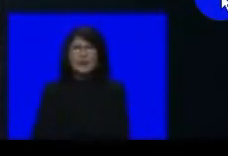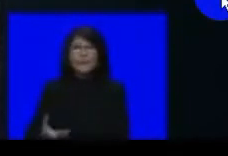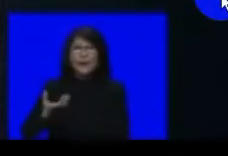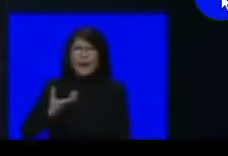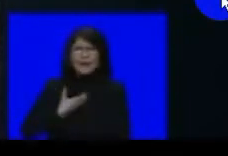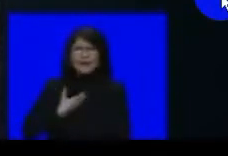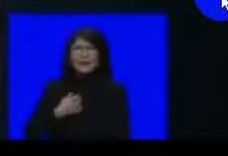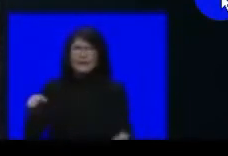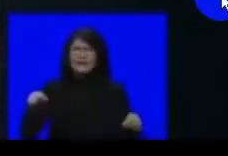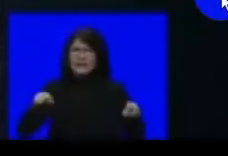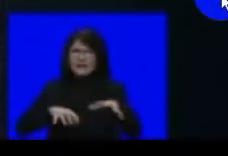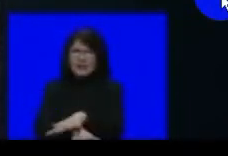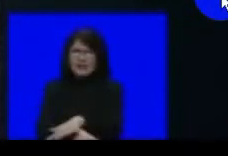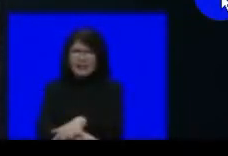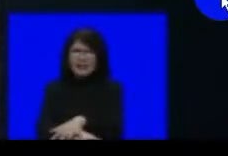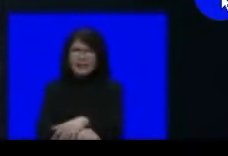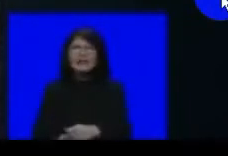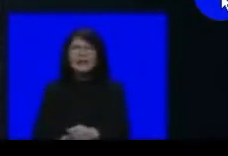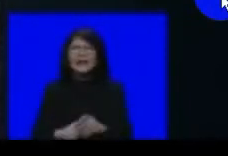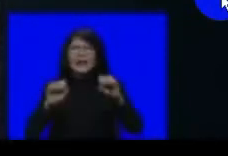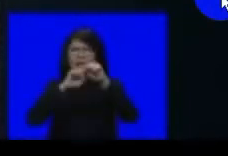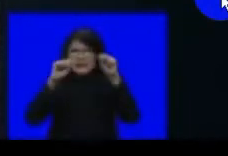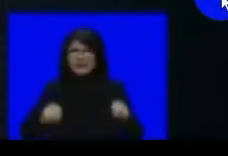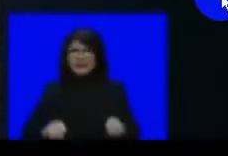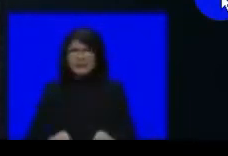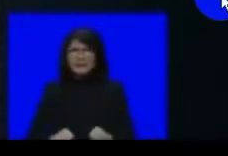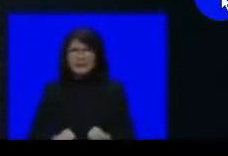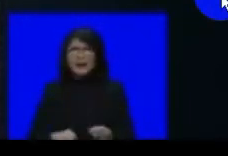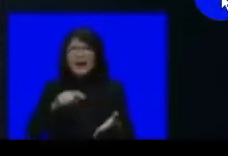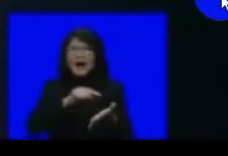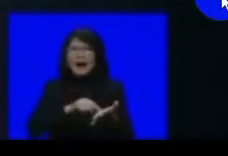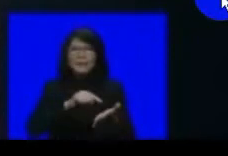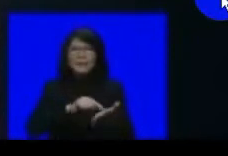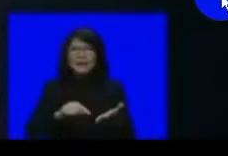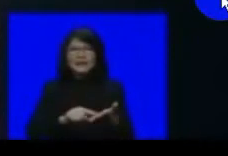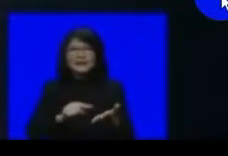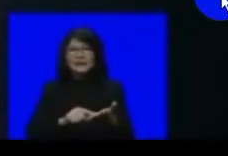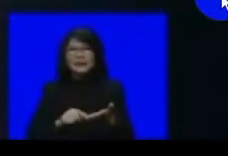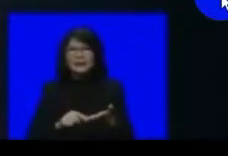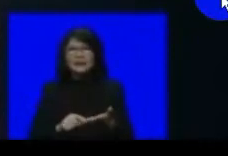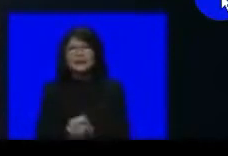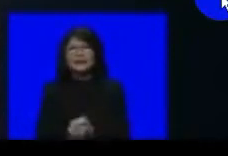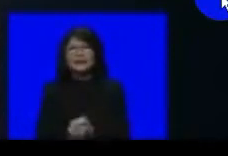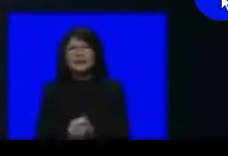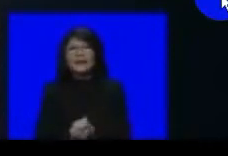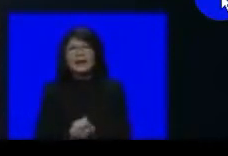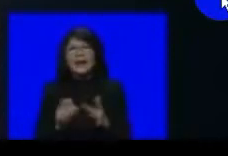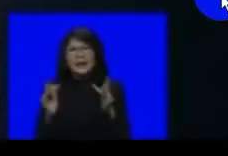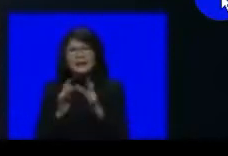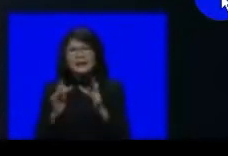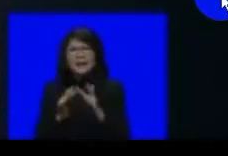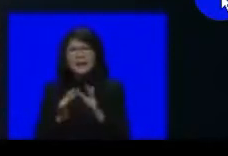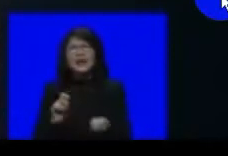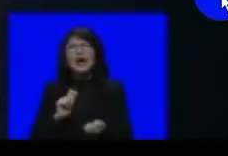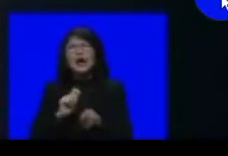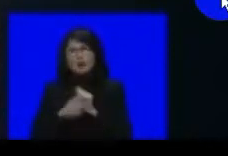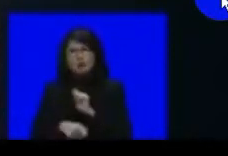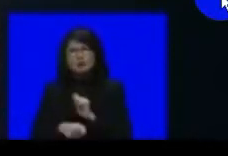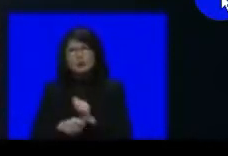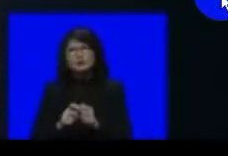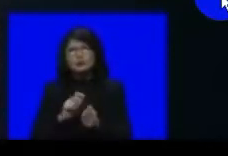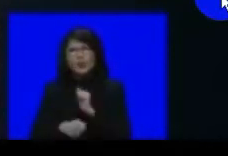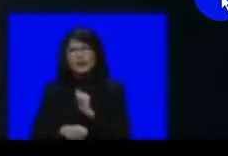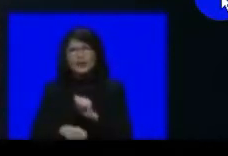ingin mengintegrasikan sistem aplikasi e-learning karya anak-anak madrasah itu dengan mesin Google